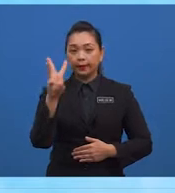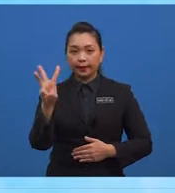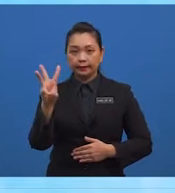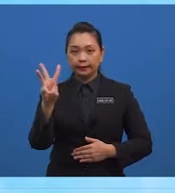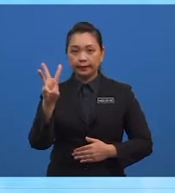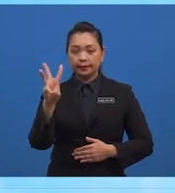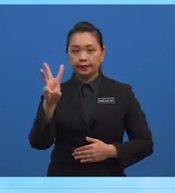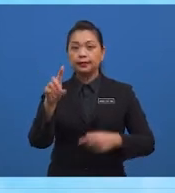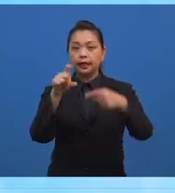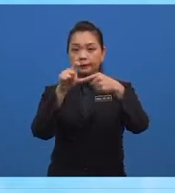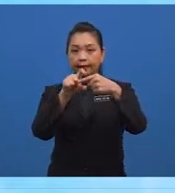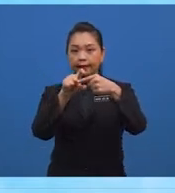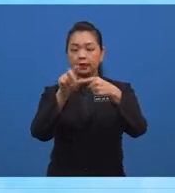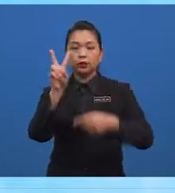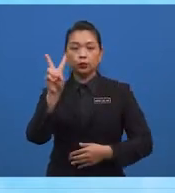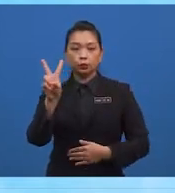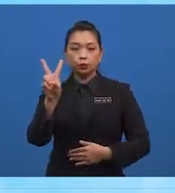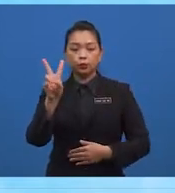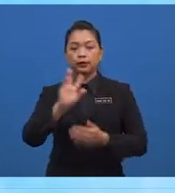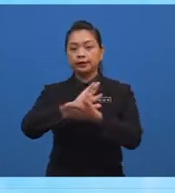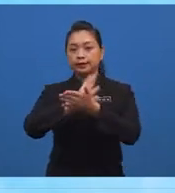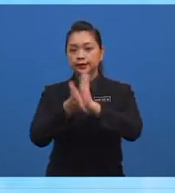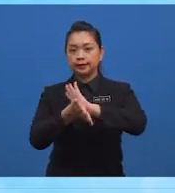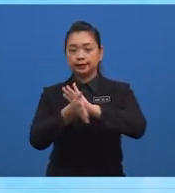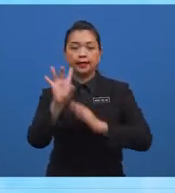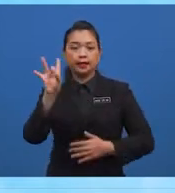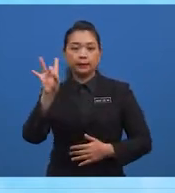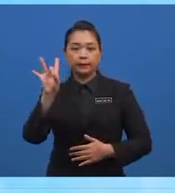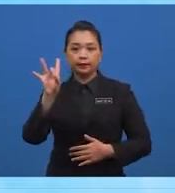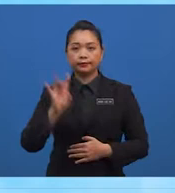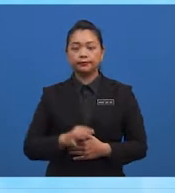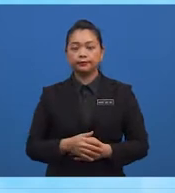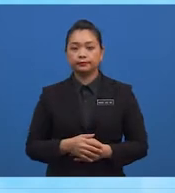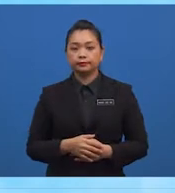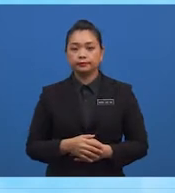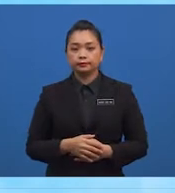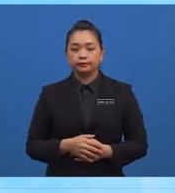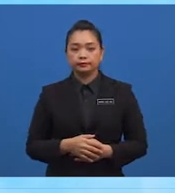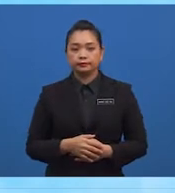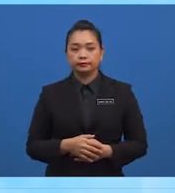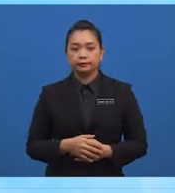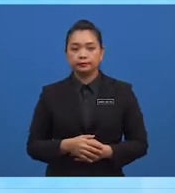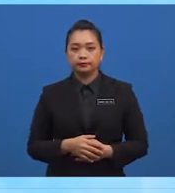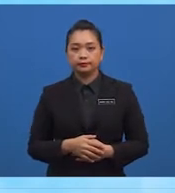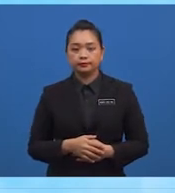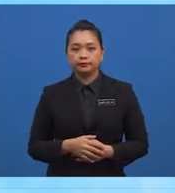16 cm bahagi 2 menjadi 8 cm.